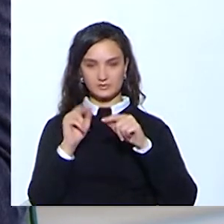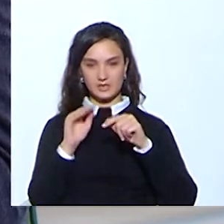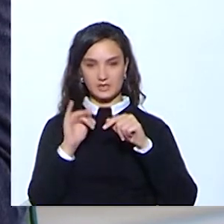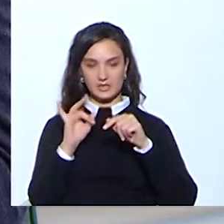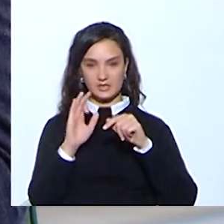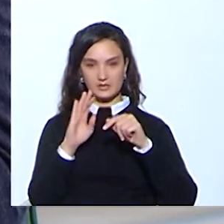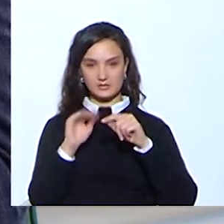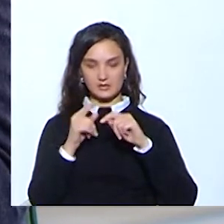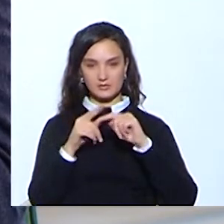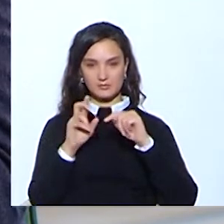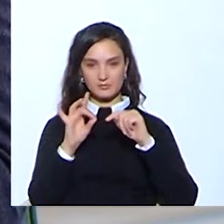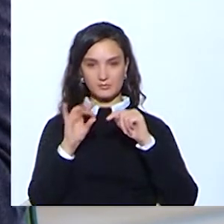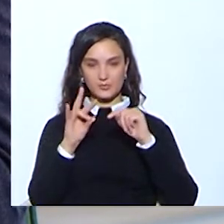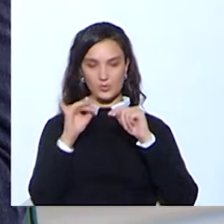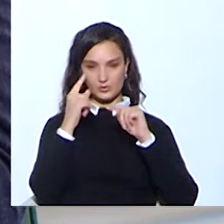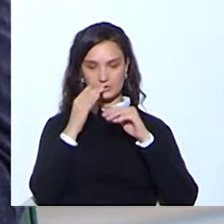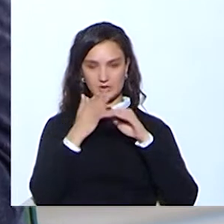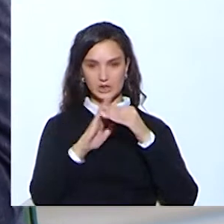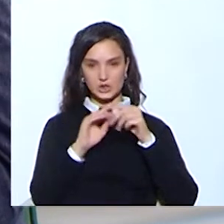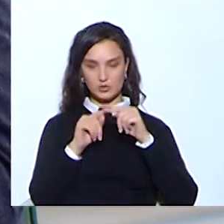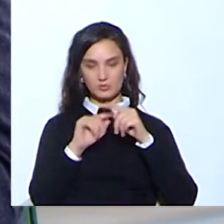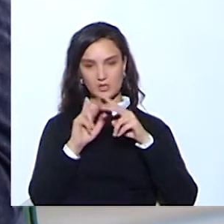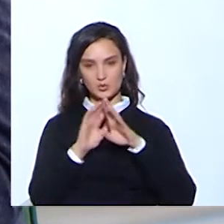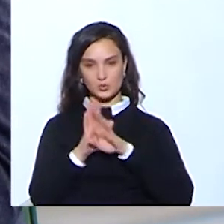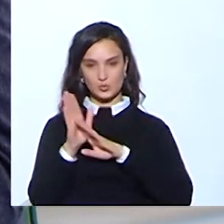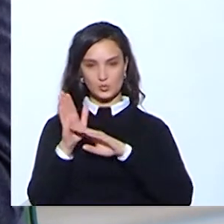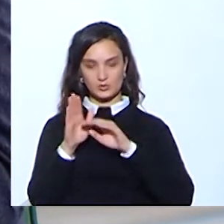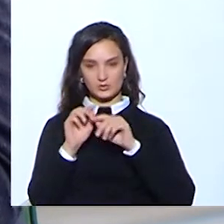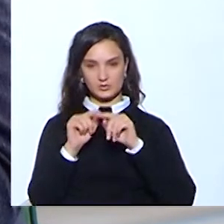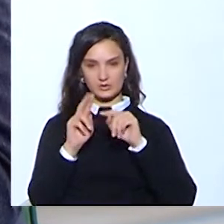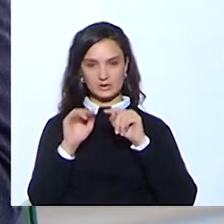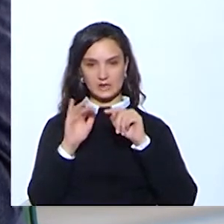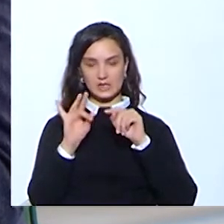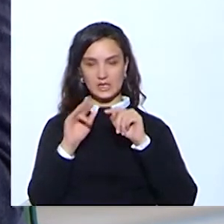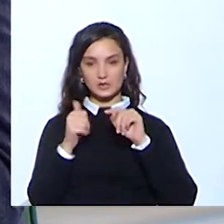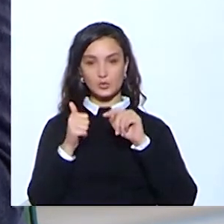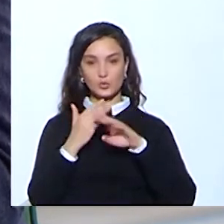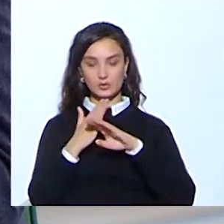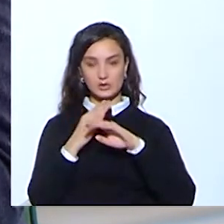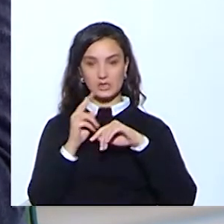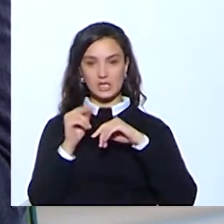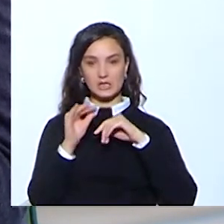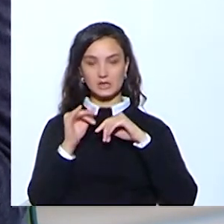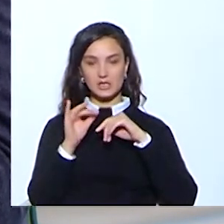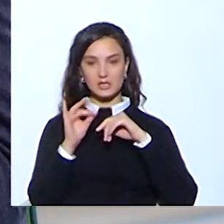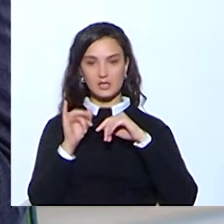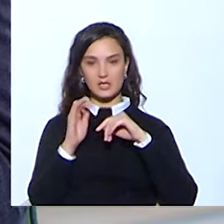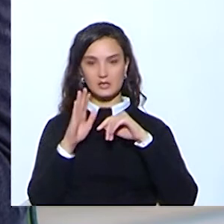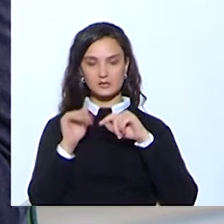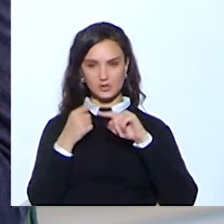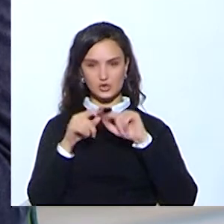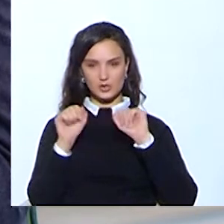კატარახტა ეს გახლავთ ბროლის ნაწილობრივი ან სრული შემღრევა. გააჩნია კატარახტის ხარისხს. დიახ. კატარახტა იყოფა შეიძლება